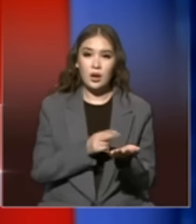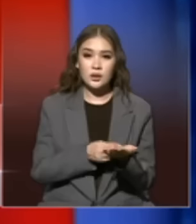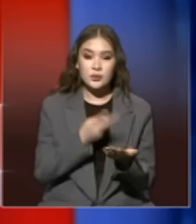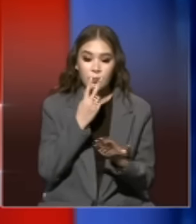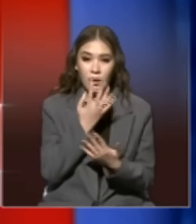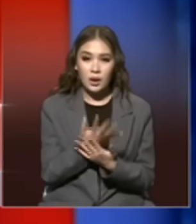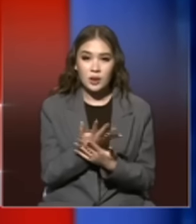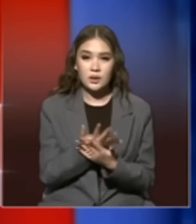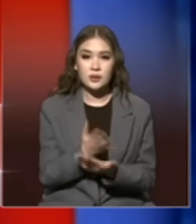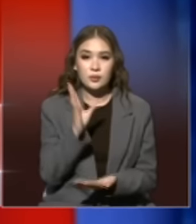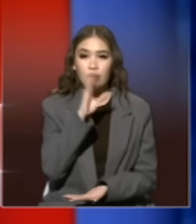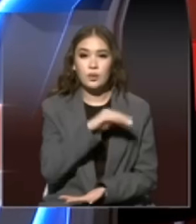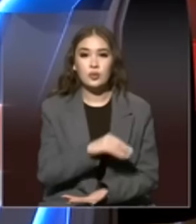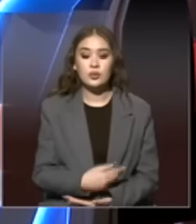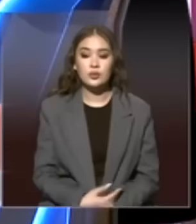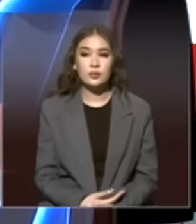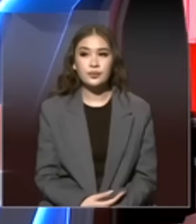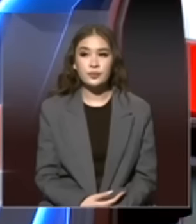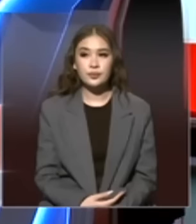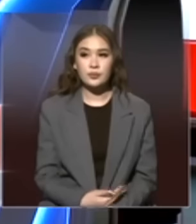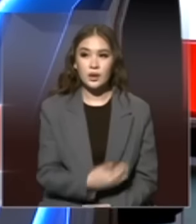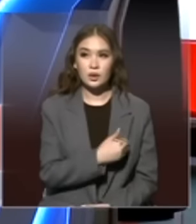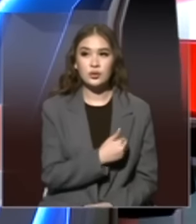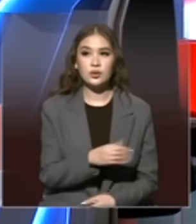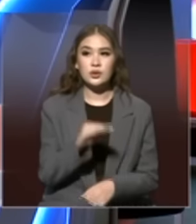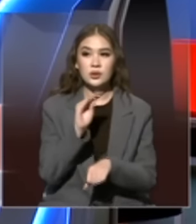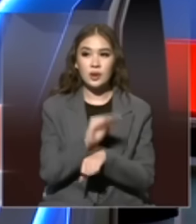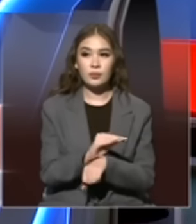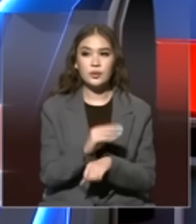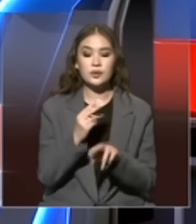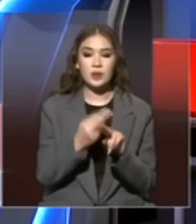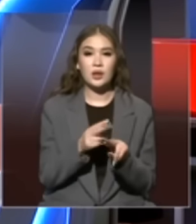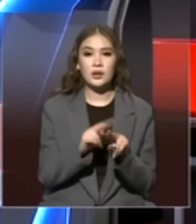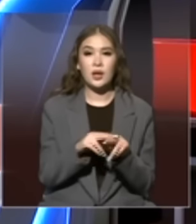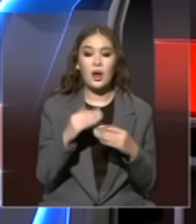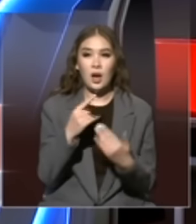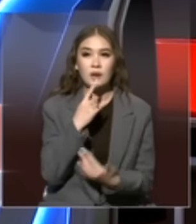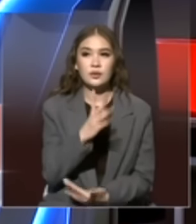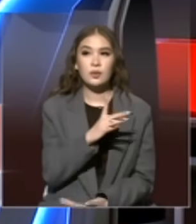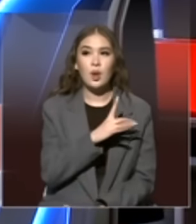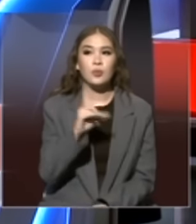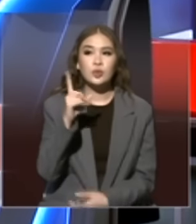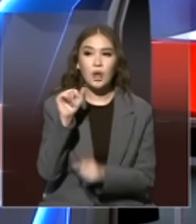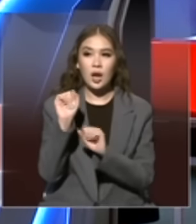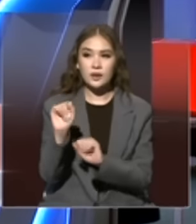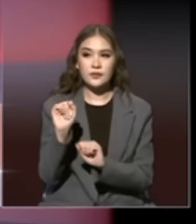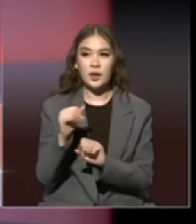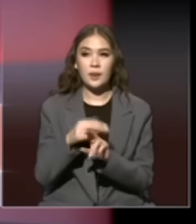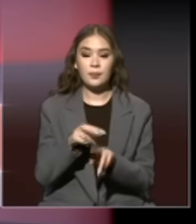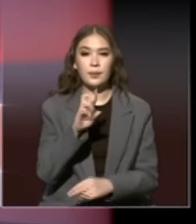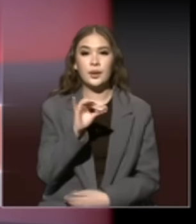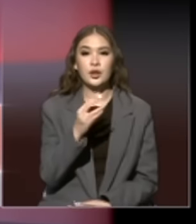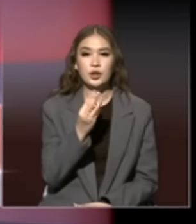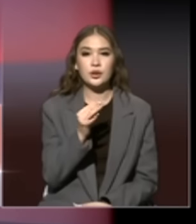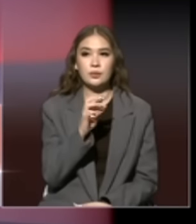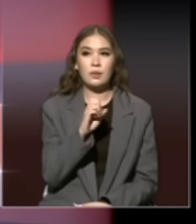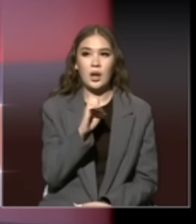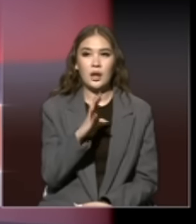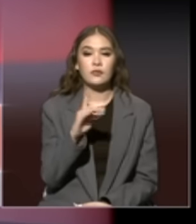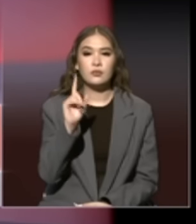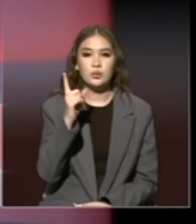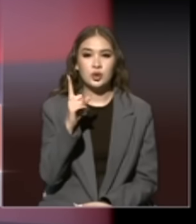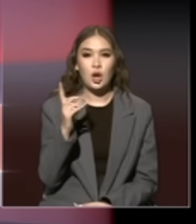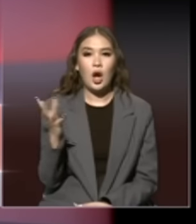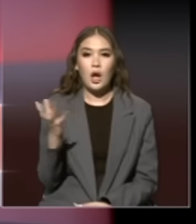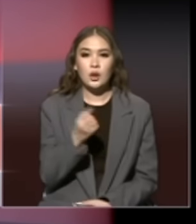бір қосымша. Мен қосымша дейін. Айтасыз. Айтасыз жиын аға. Жаңа айтады ғой, сіздер неге адвокаттар ол Бишімбаевты неге алу керек деген сұрақ